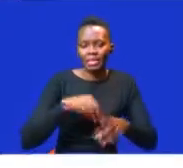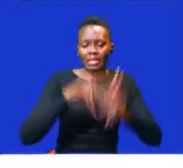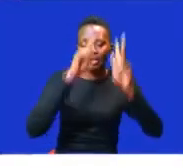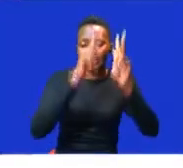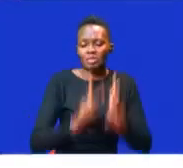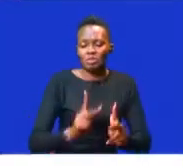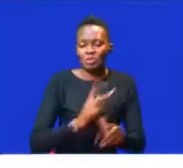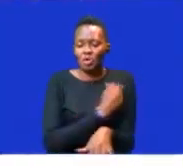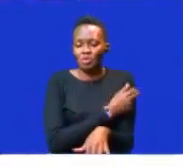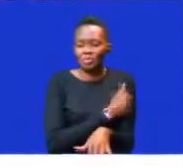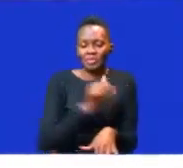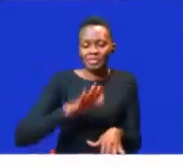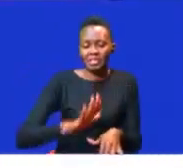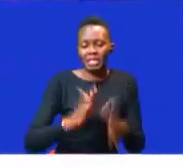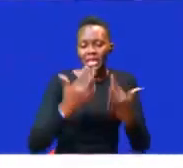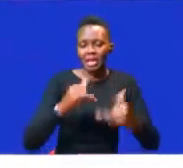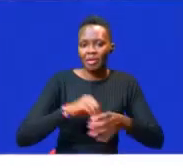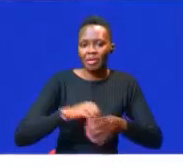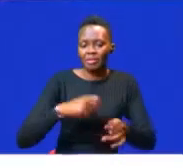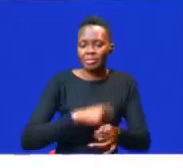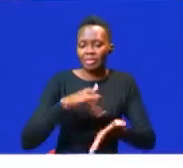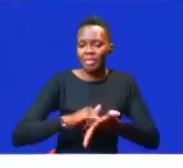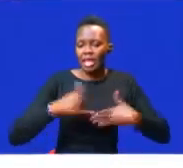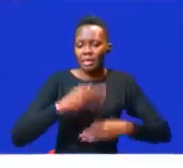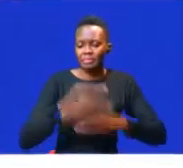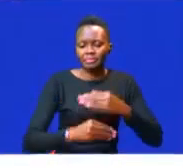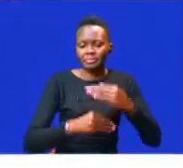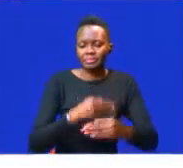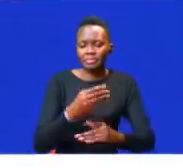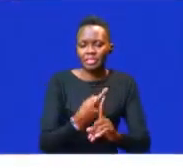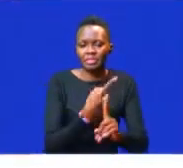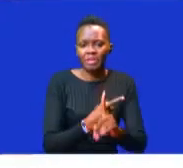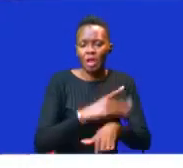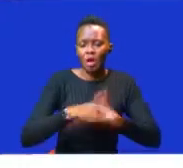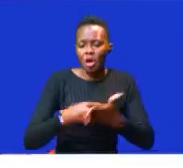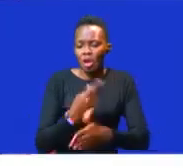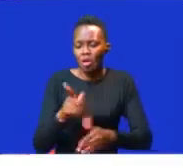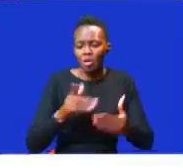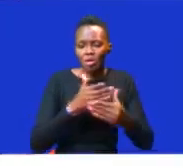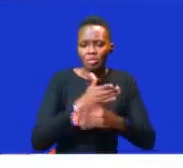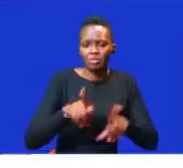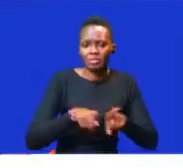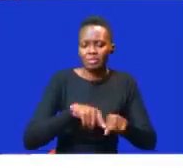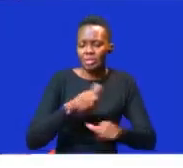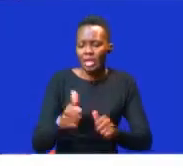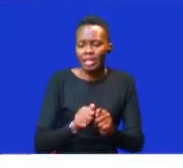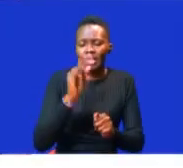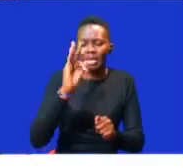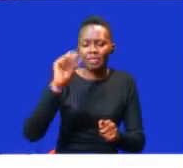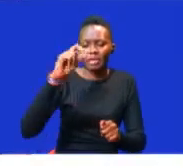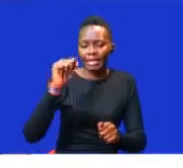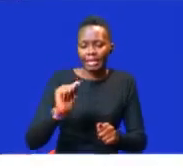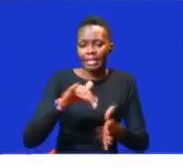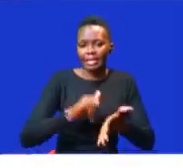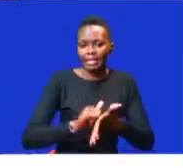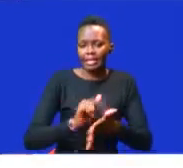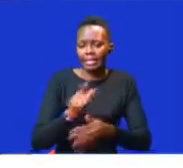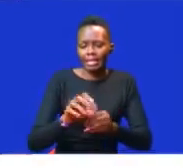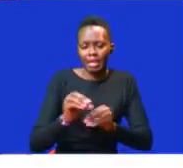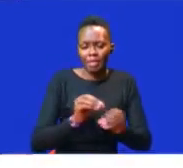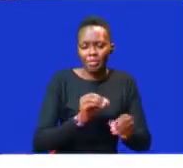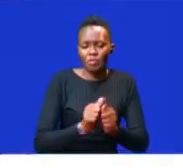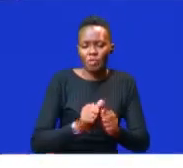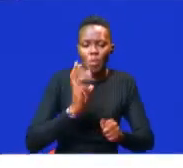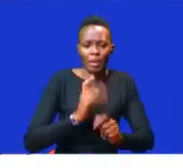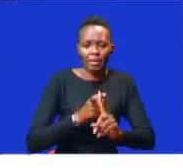jaramgi. Poro ewe tieth weko ntie steps muguru pori na ute steps gore. Mako nengi keromite ni ene. Kono yu egi